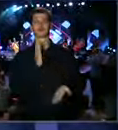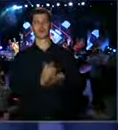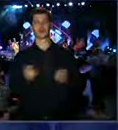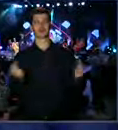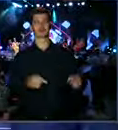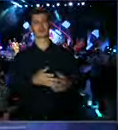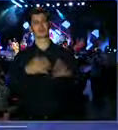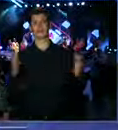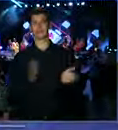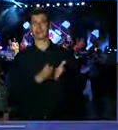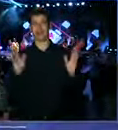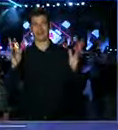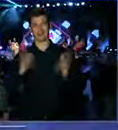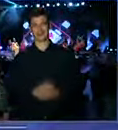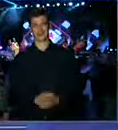Wielkie brawa!